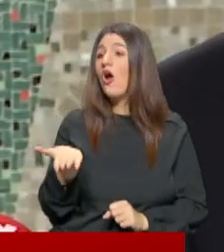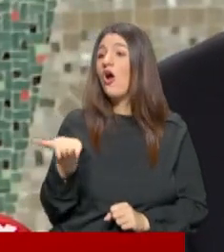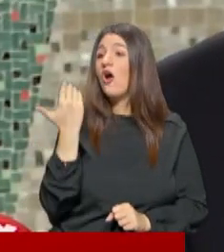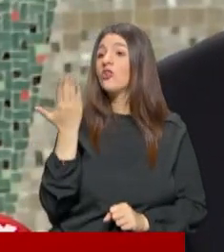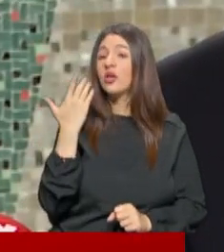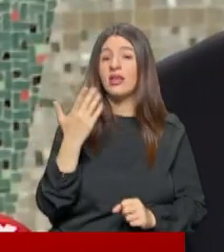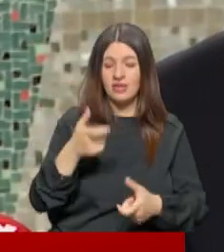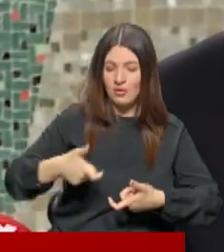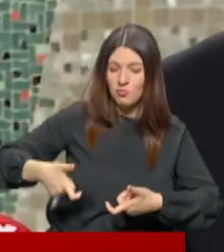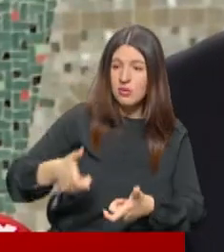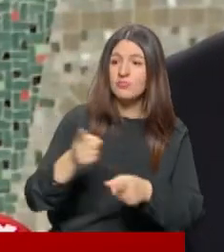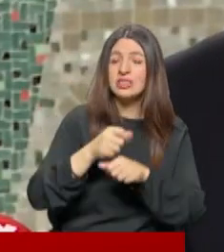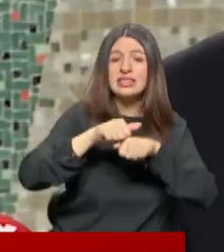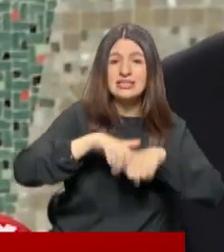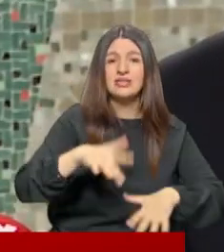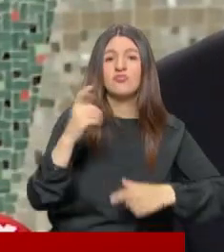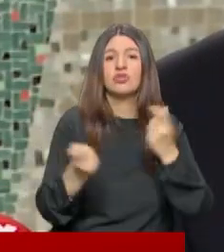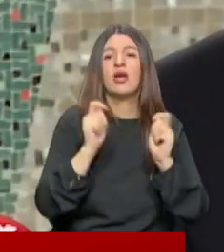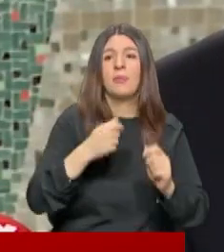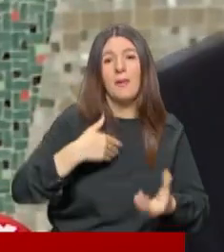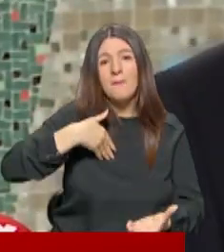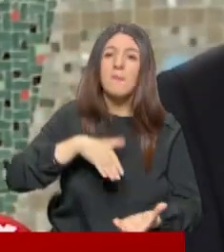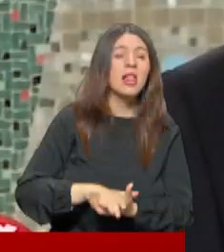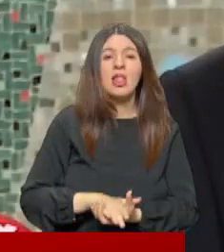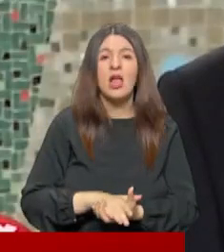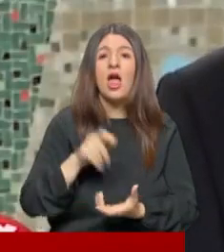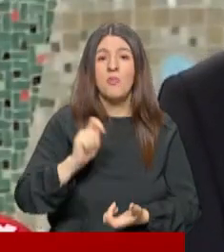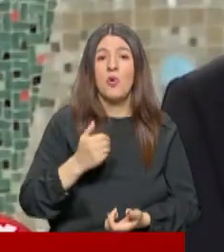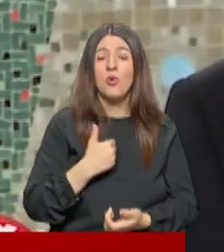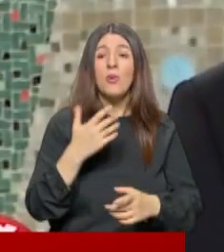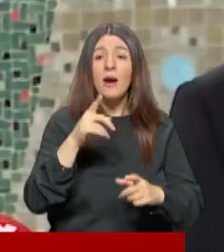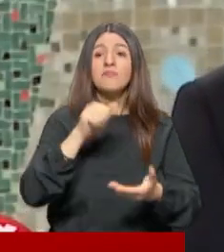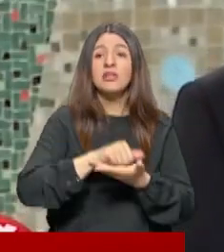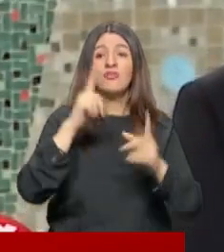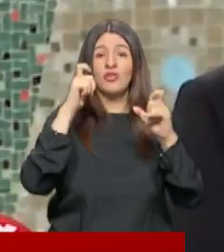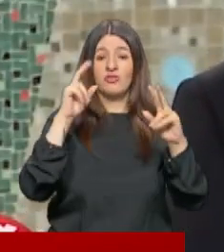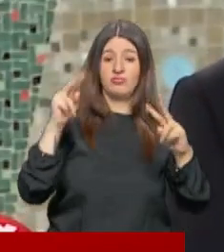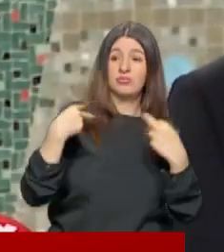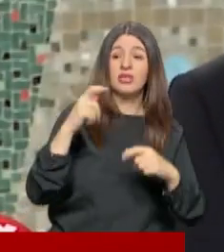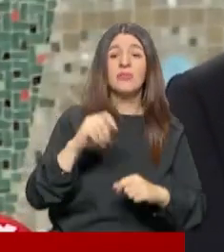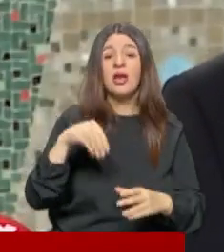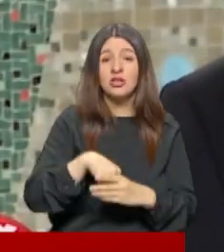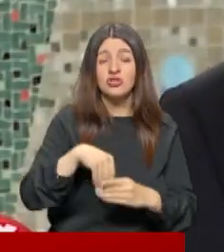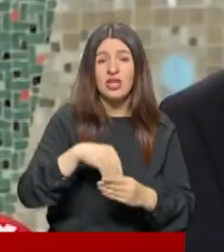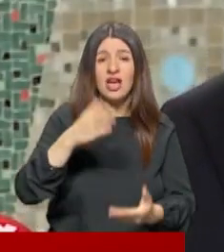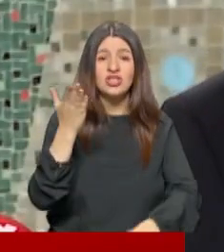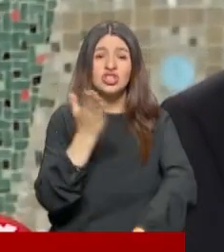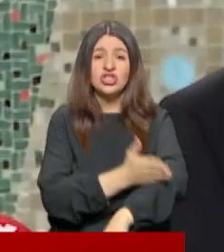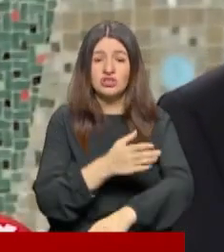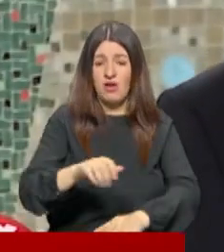öncesinde altyapı çalışması yaparken giyiyorum. Basına fotoğraf vermek için çizme